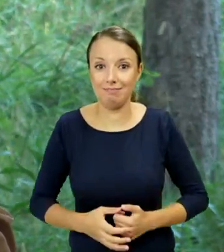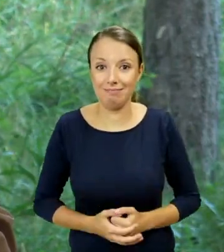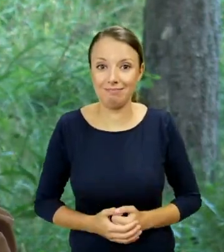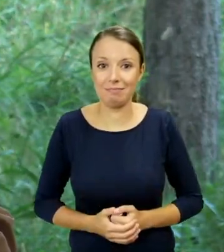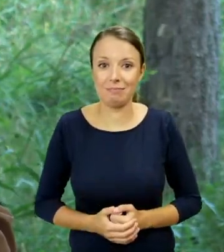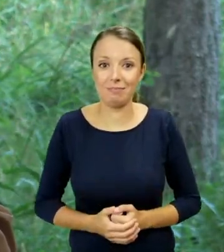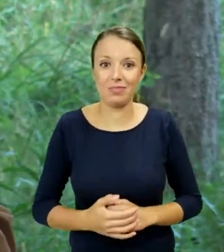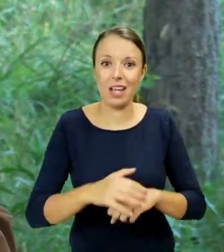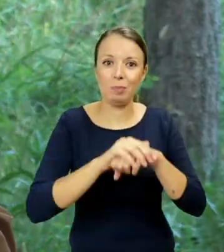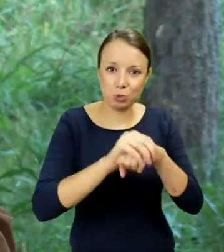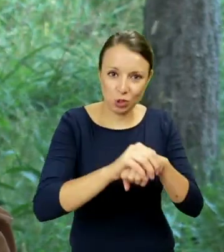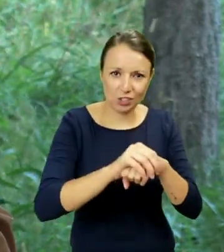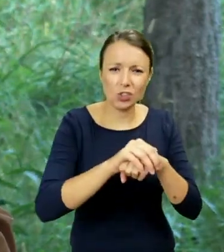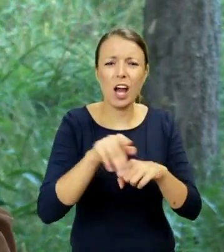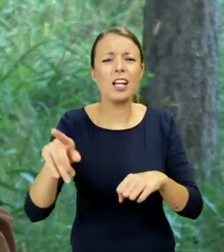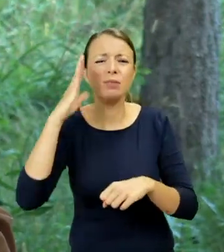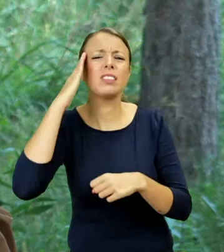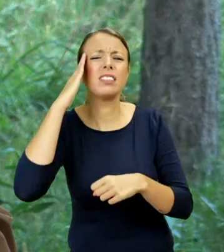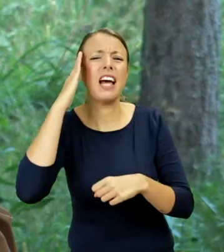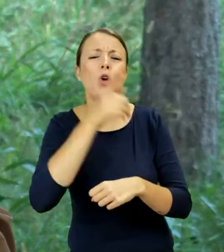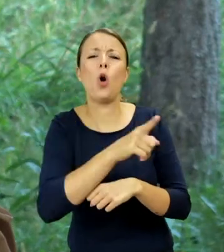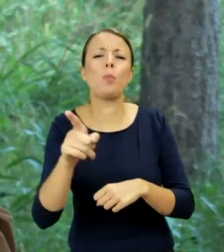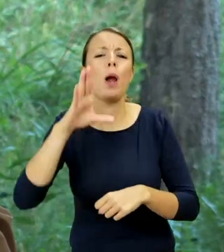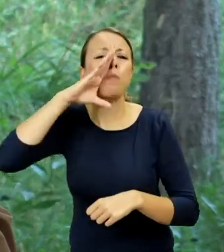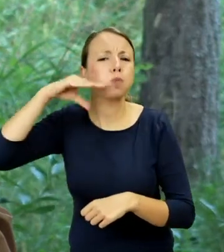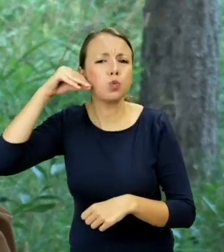przyjaciele, znajomi Józefa Piłsudskiego powołują